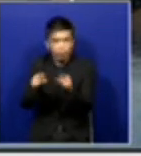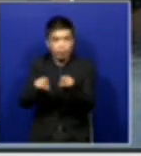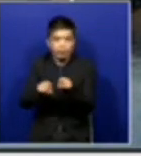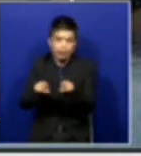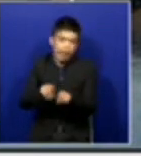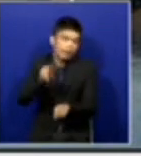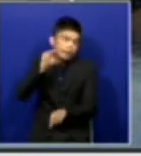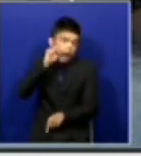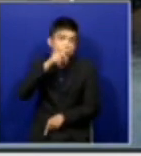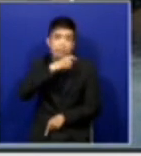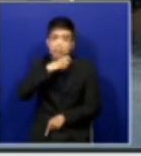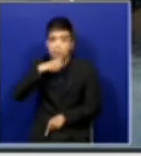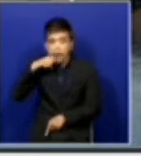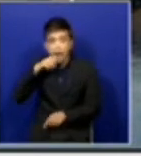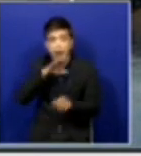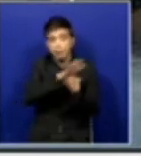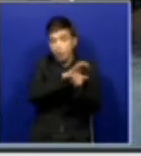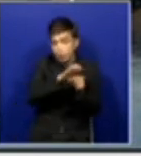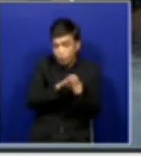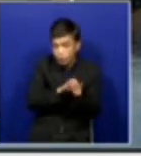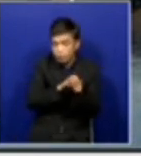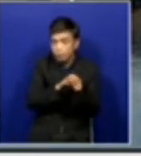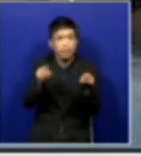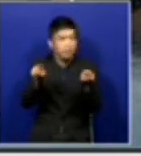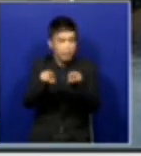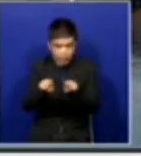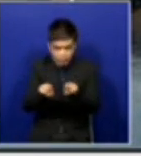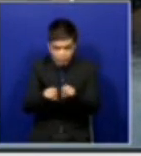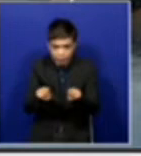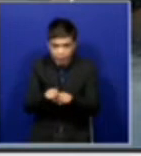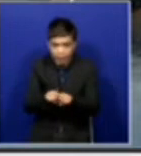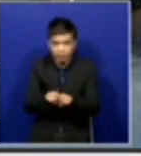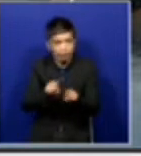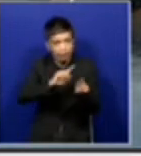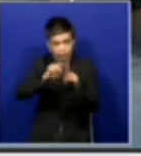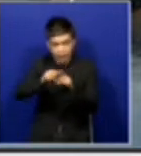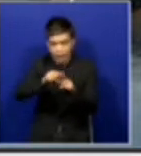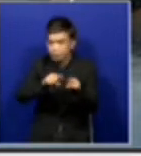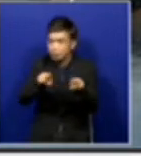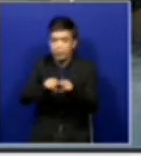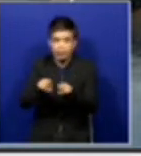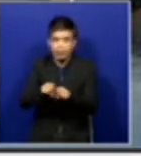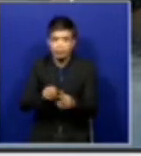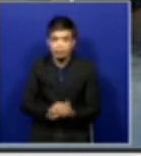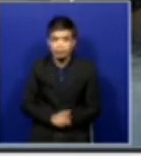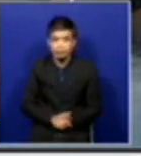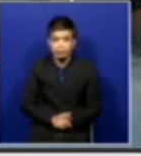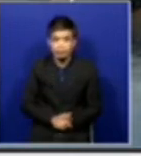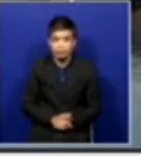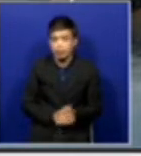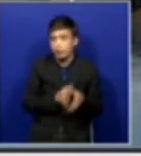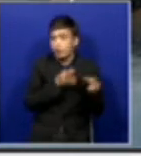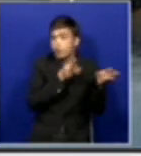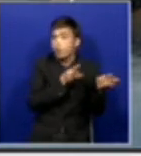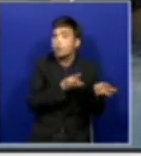ากโควิดทุกได้รับผลกระทบทุกยอมยากวิธีการแบ